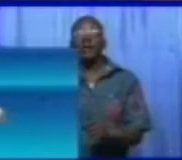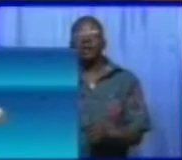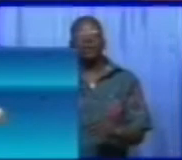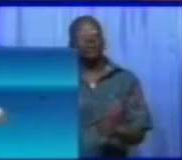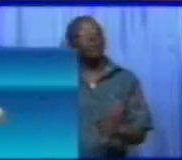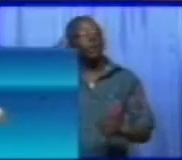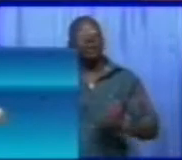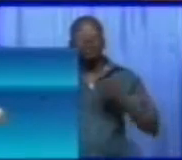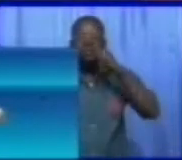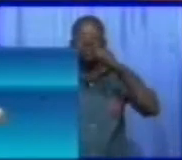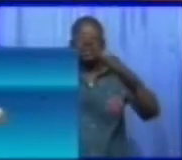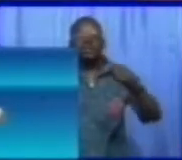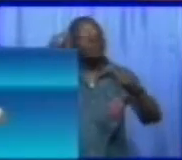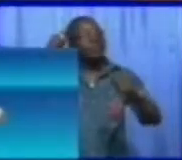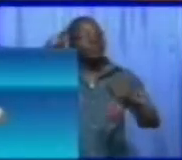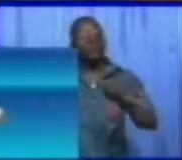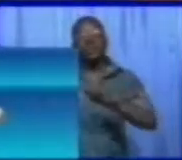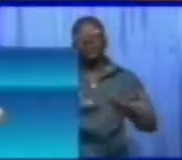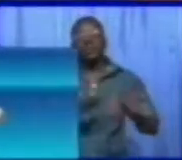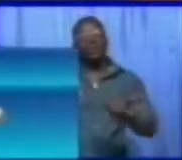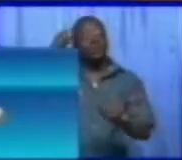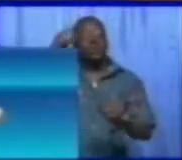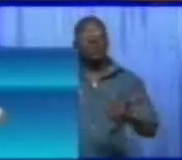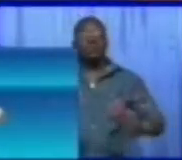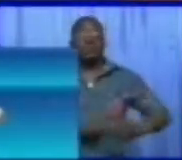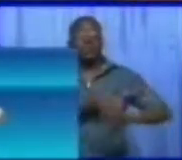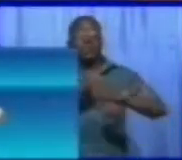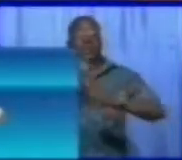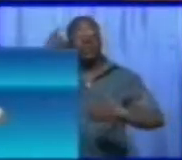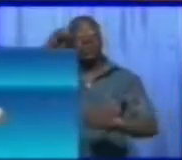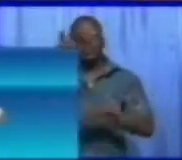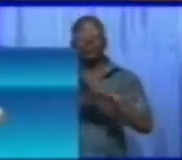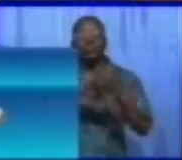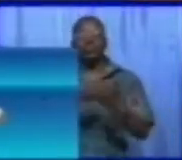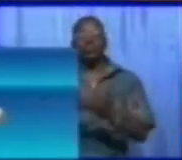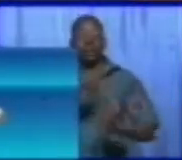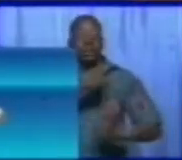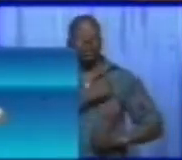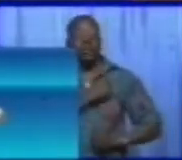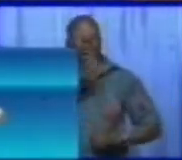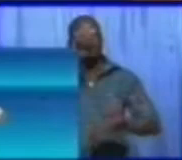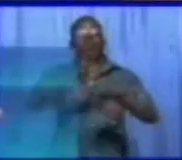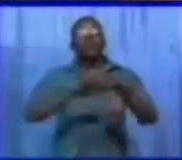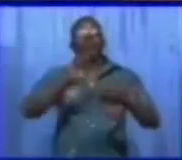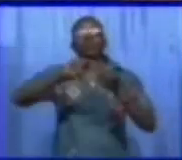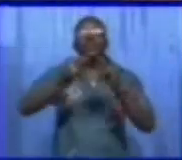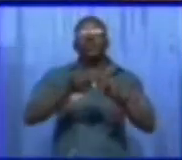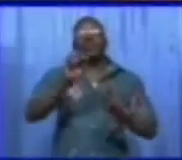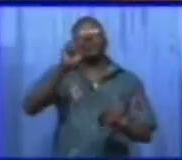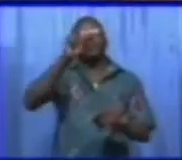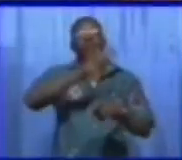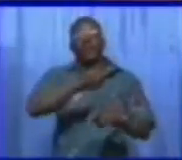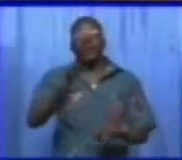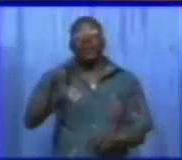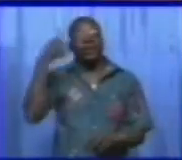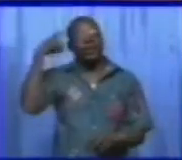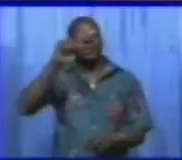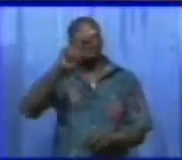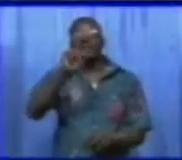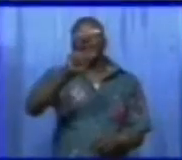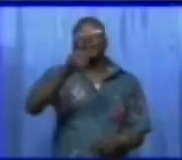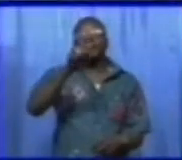à dénoncer les actes d'incivisme et d'attaque à main armée en appelant les numéros verts 10, 10, 16 et